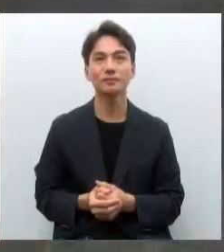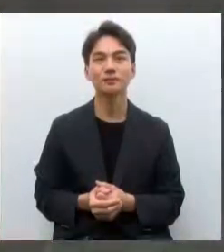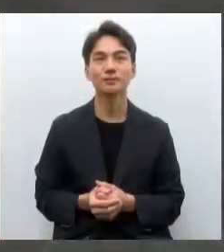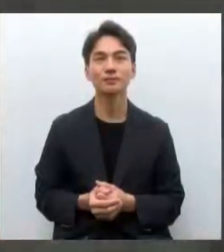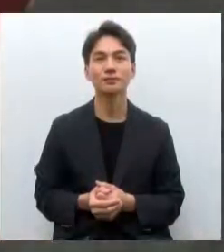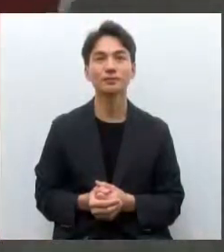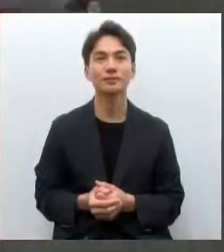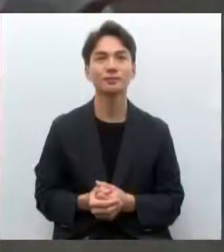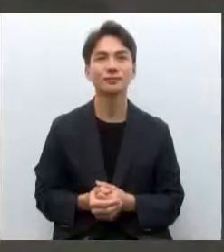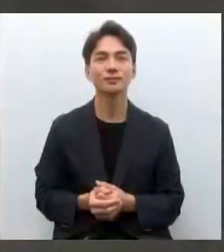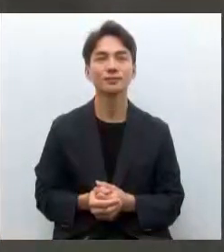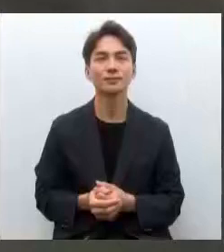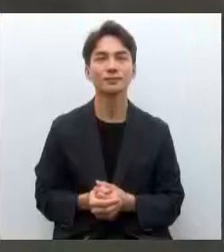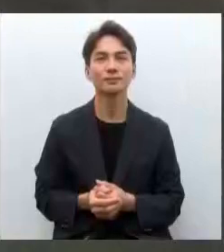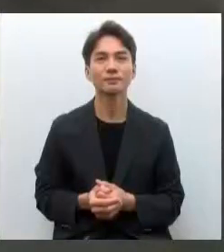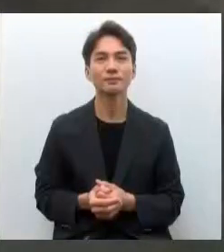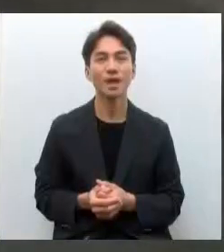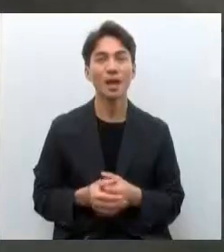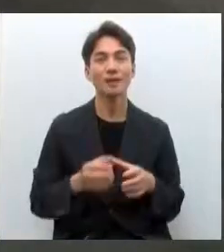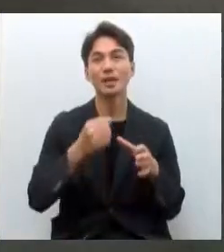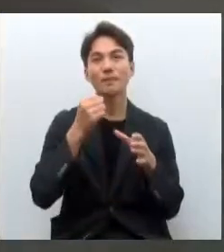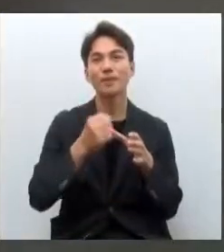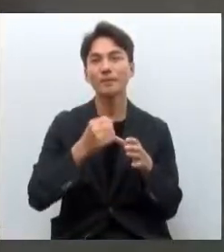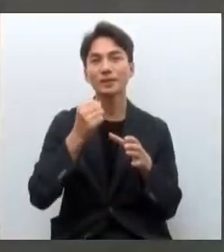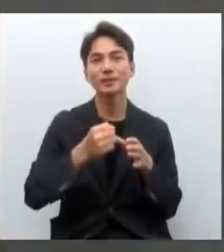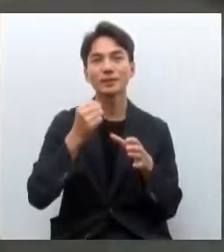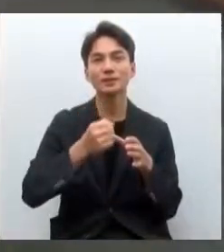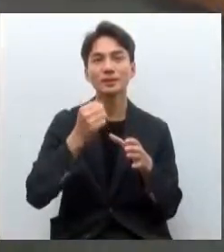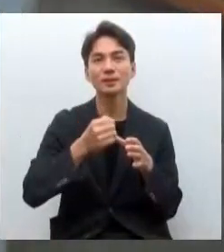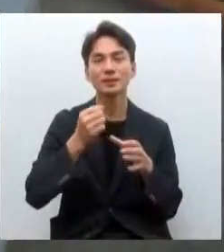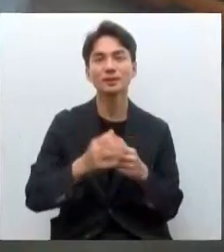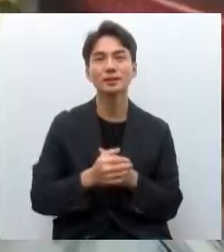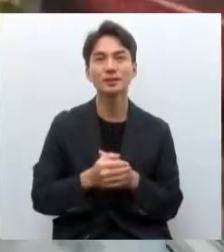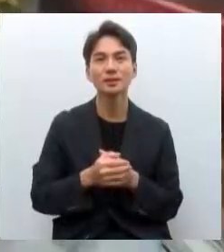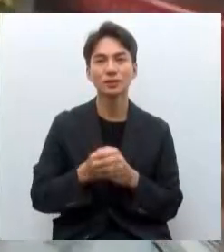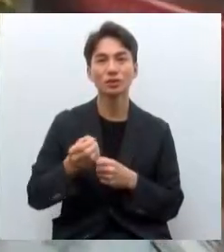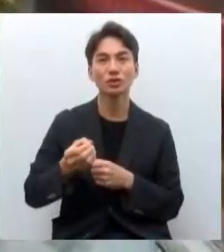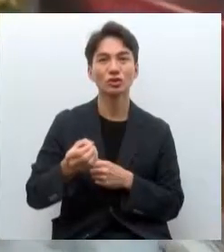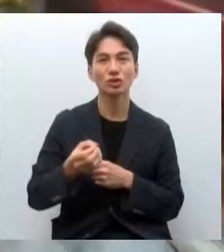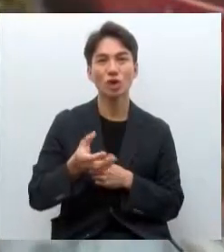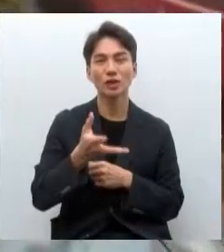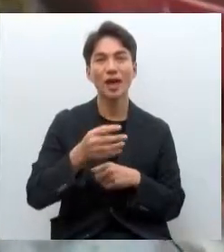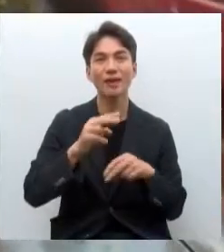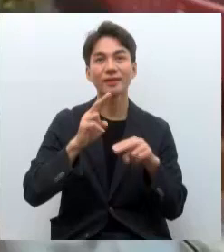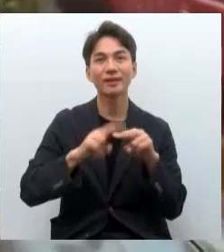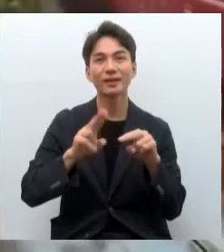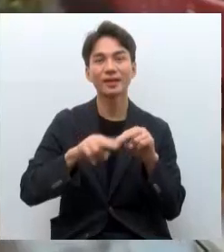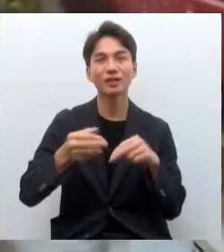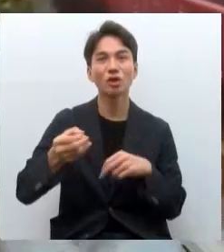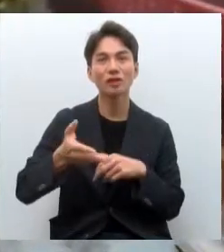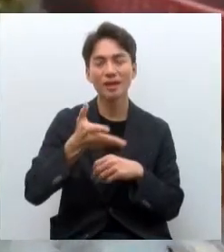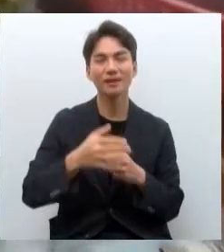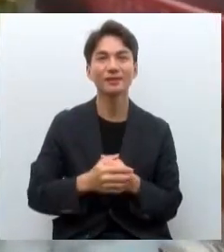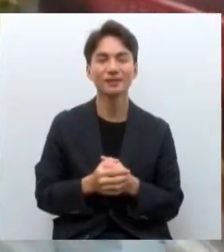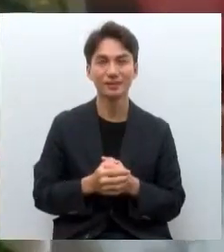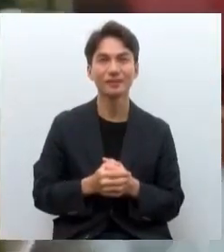ทำน้ำพริกอ่องจ้ะอ่องไข่เจียวทอดปลาหมึก เตรียมงานให้เด็กๆเห็นเด็กๆ ก็ส